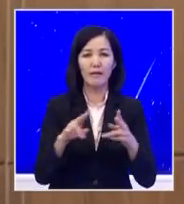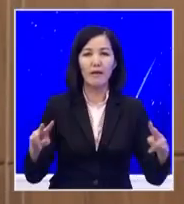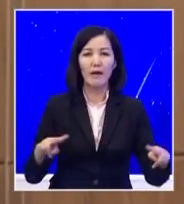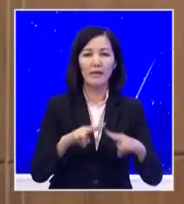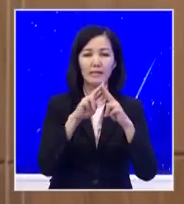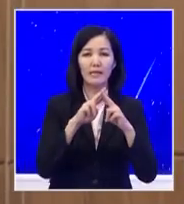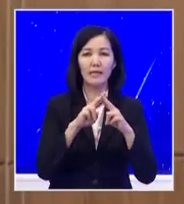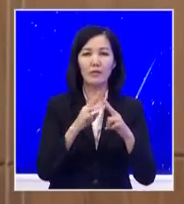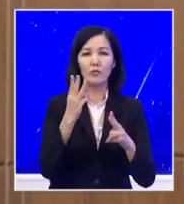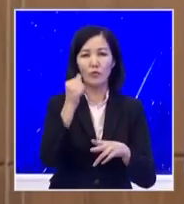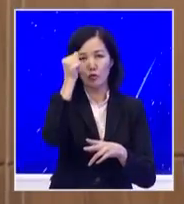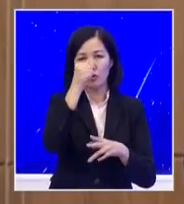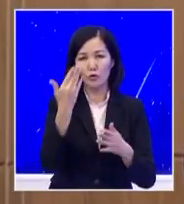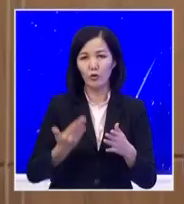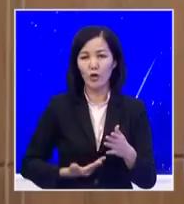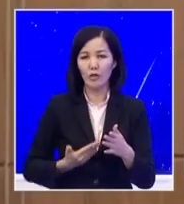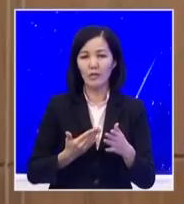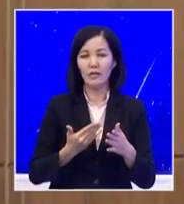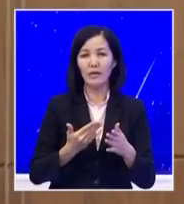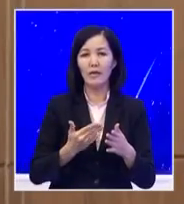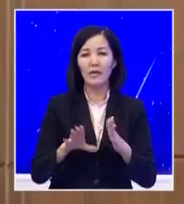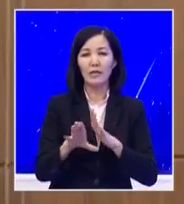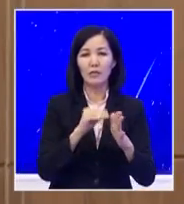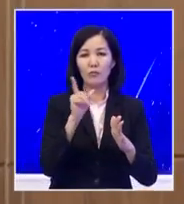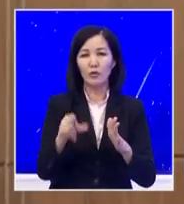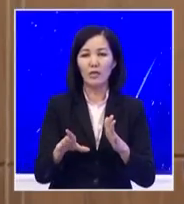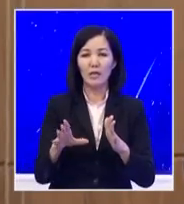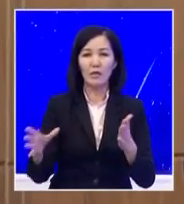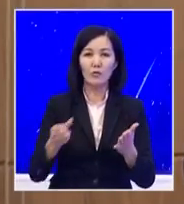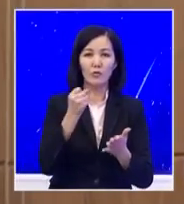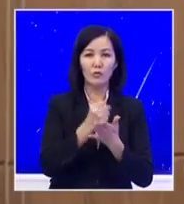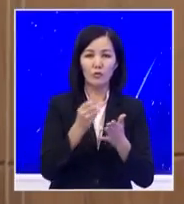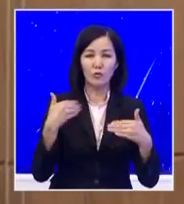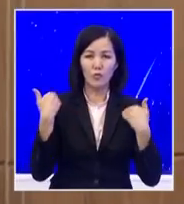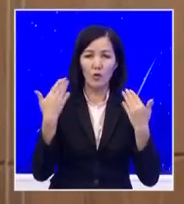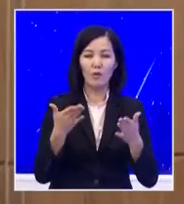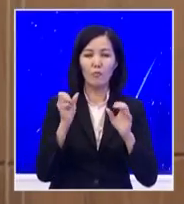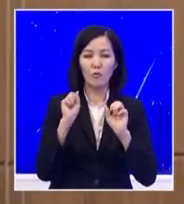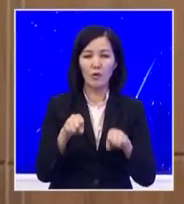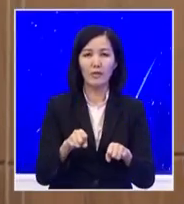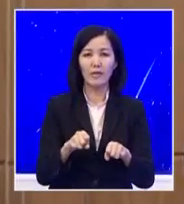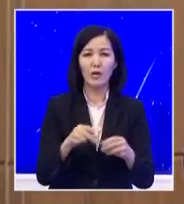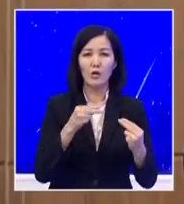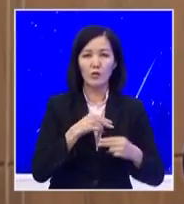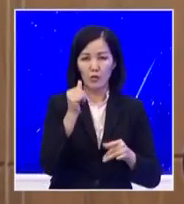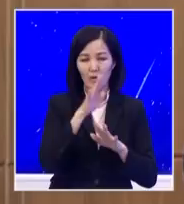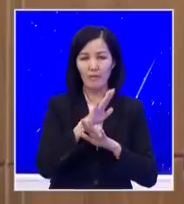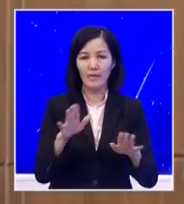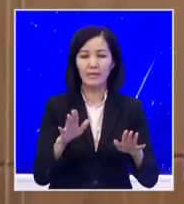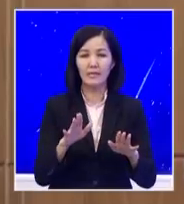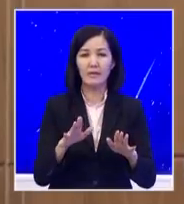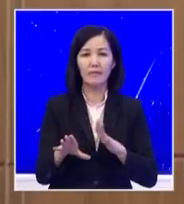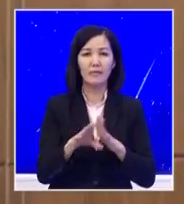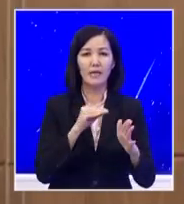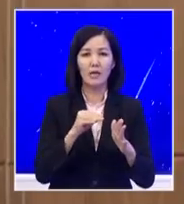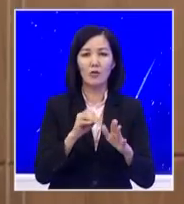аумағында кемінде 3 жыл тұрақты тұратын адам сенат депутаты бола алады. Сот әрекетке қабілетсіз деп таныған азаматтарды сайлауға және олардың